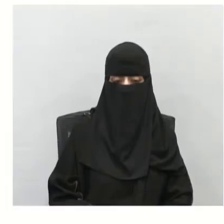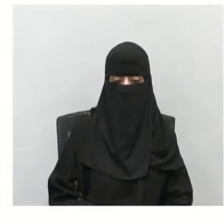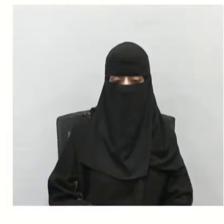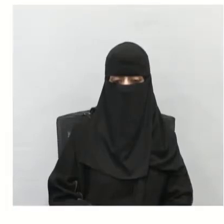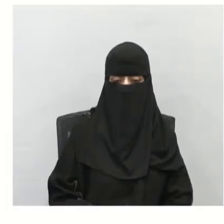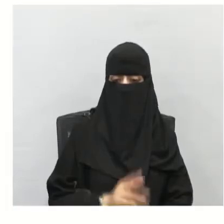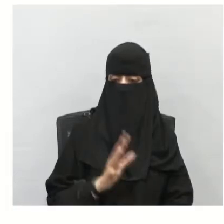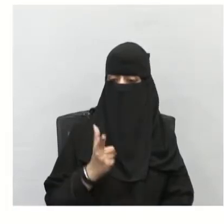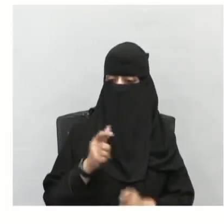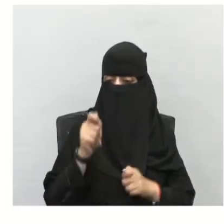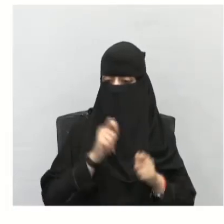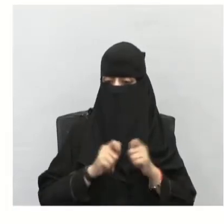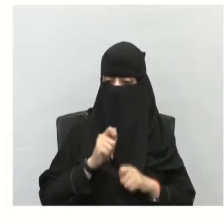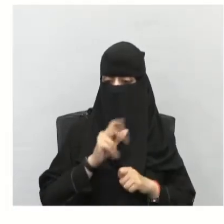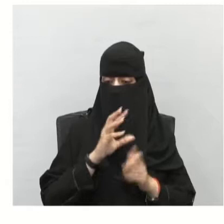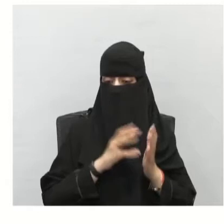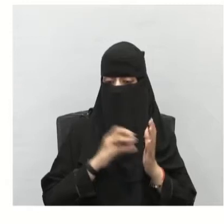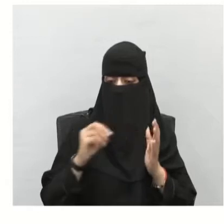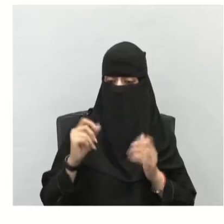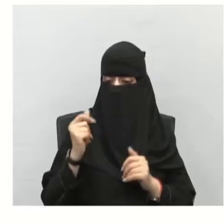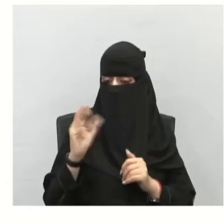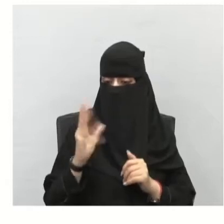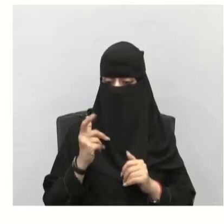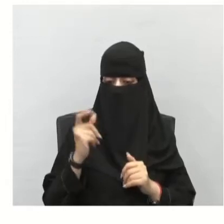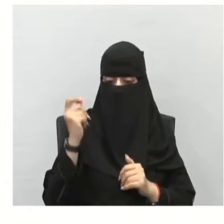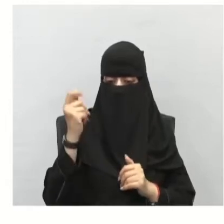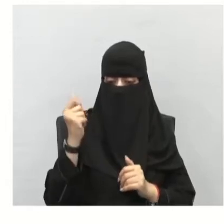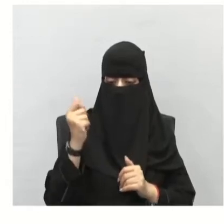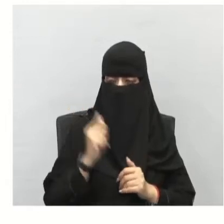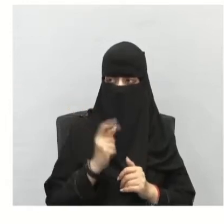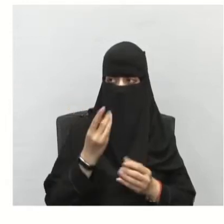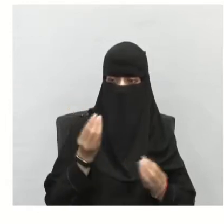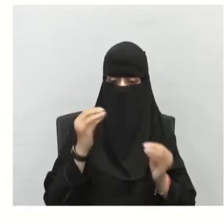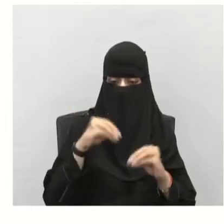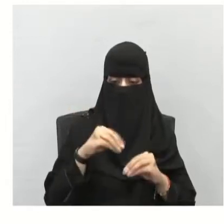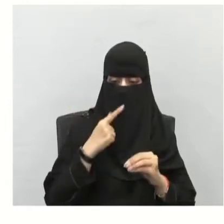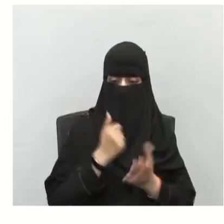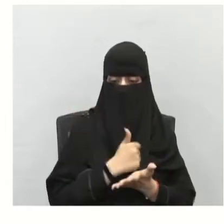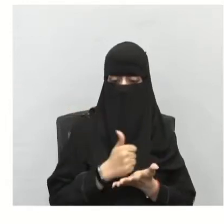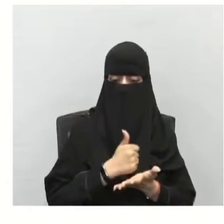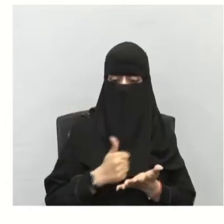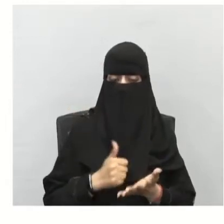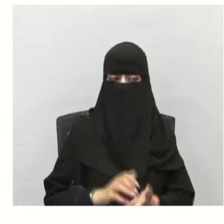طبعا هو سوف استخدم النماذج وهي النقود في هذا، بالإضافة إلى الأنماط.